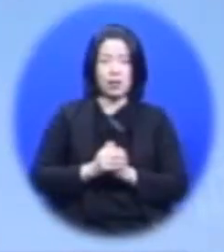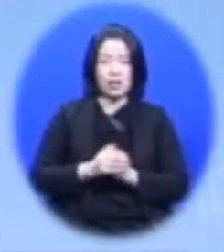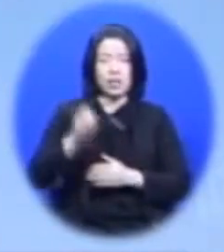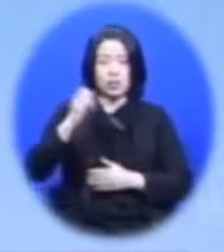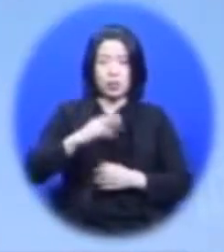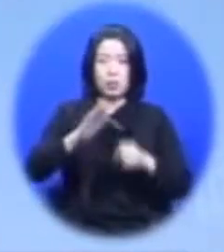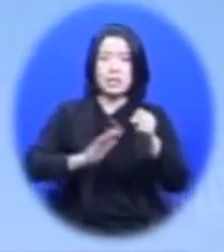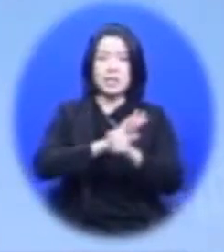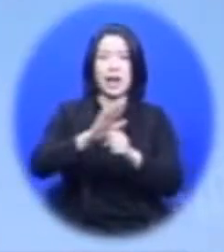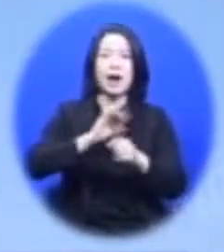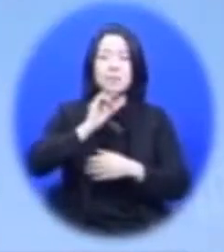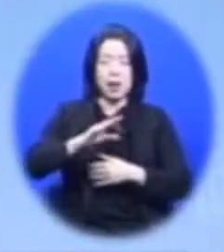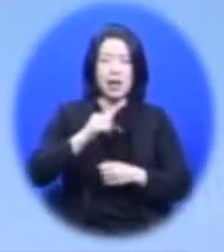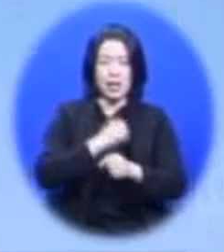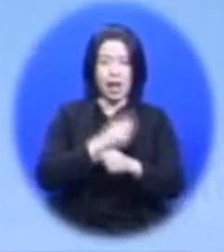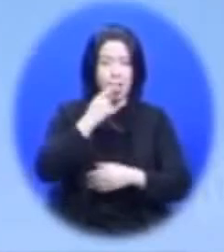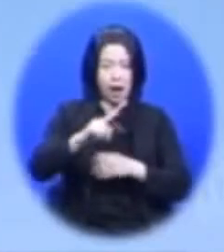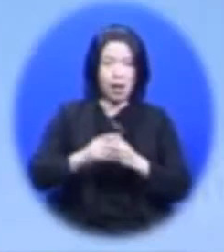그리고 사랑만 하라는